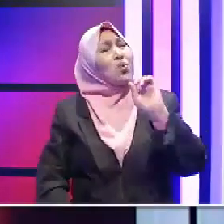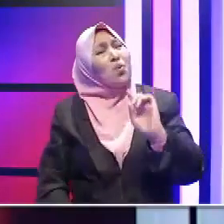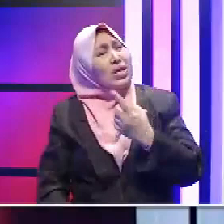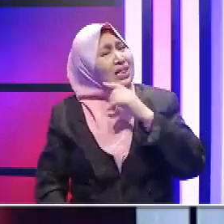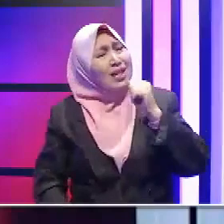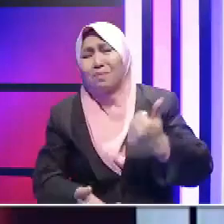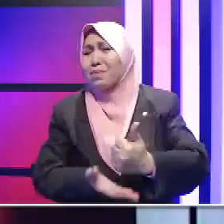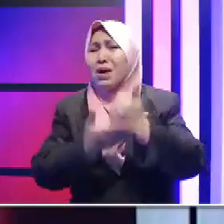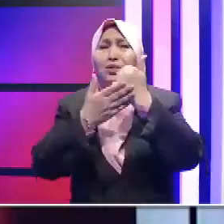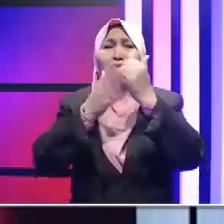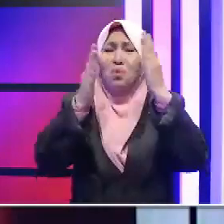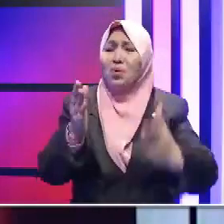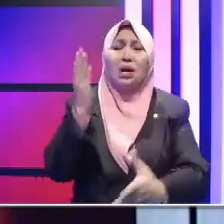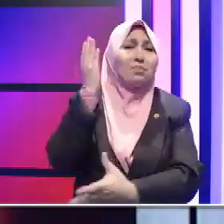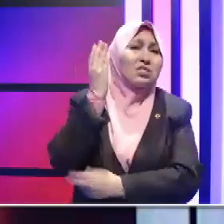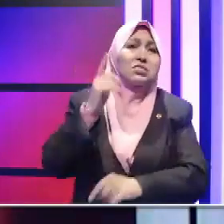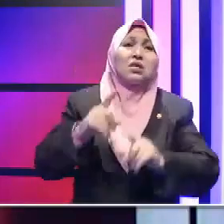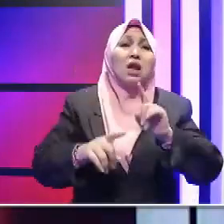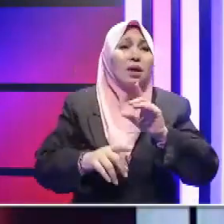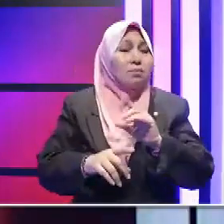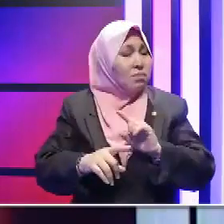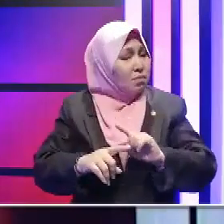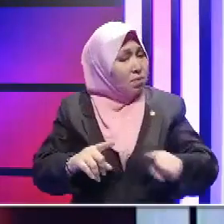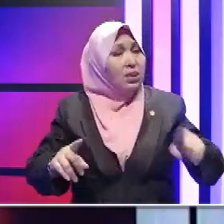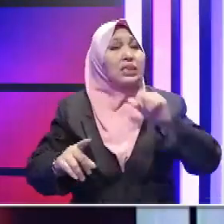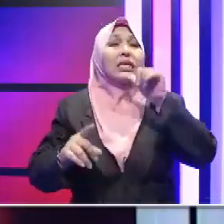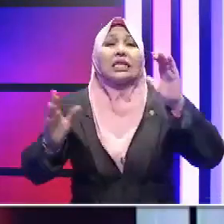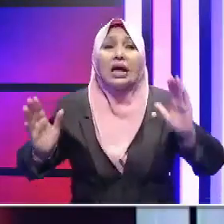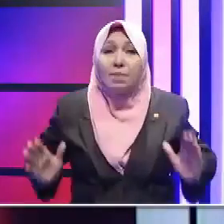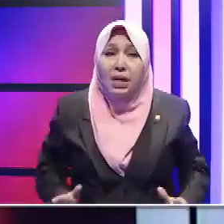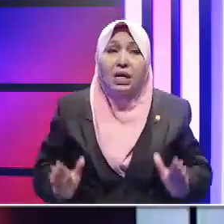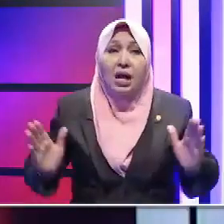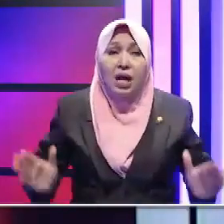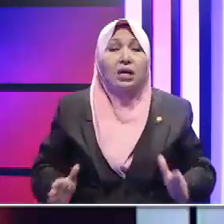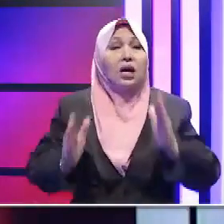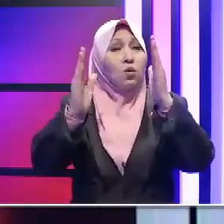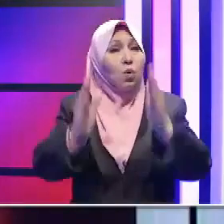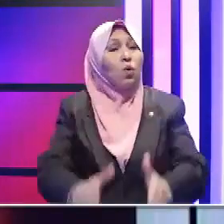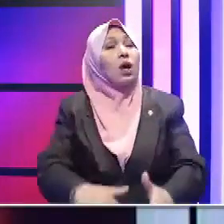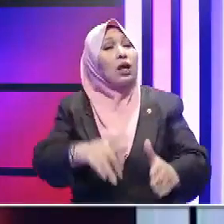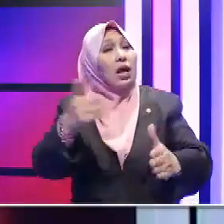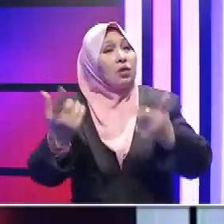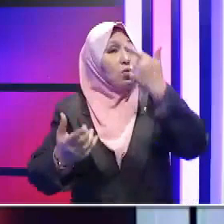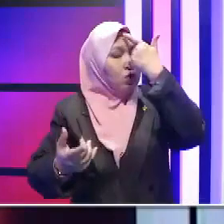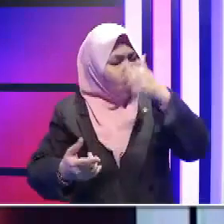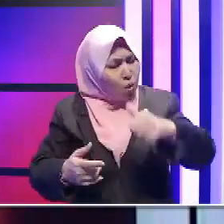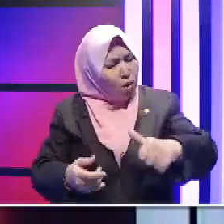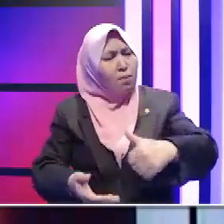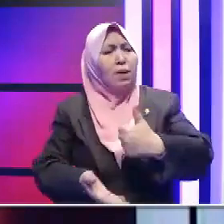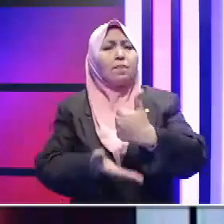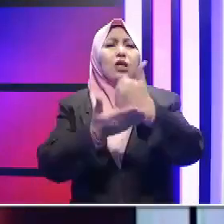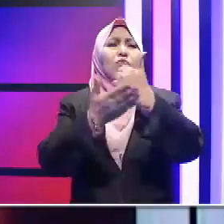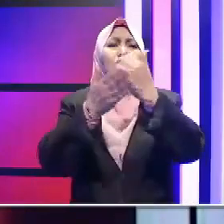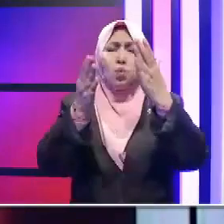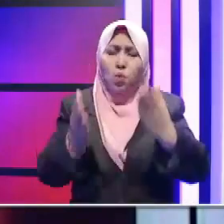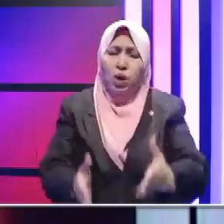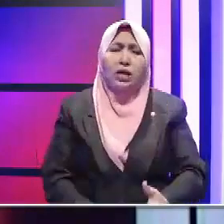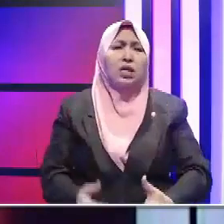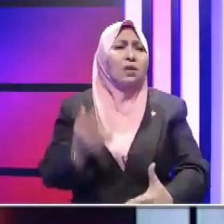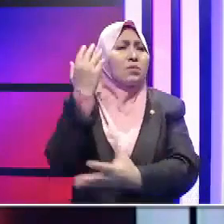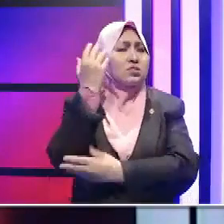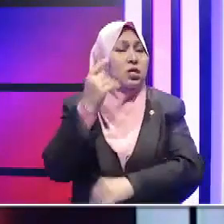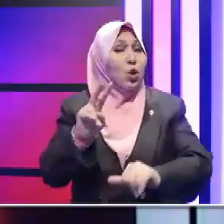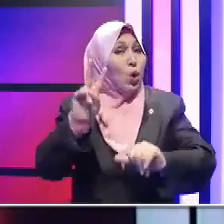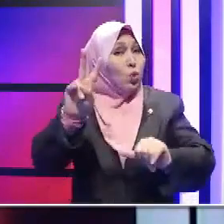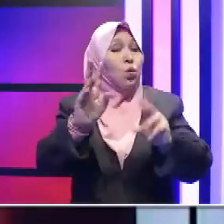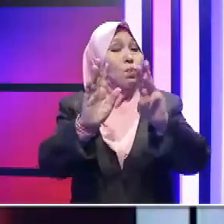membantu golongannya susah bahkan tidak menggalakkan orang-orang lain untuk membantu orang yang susah hari ini pohon-pohon daripada